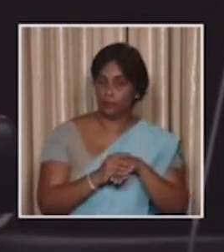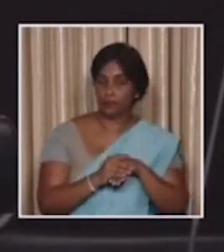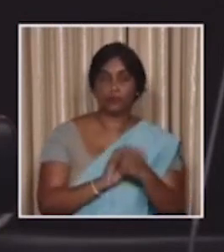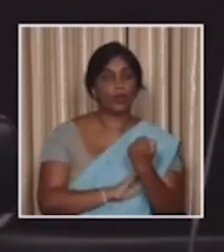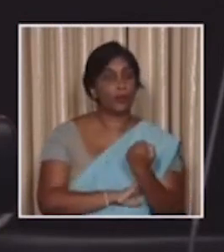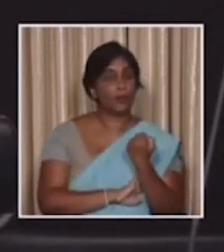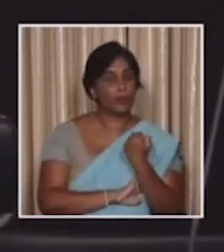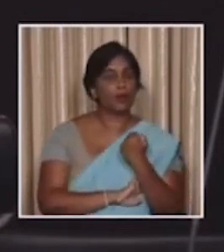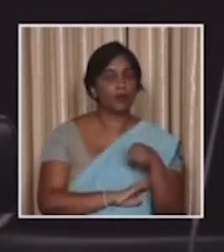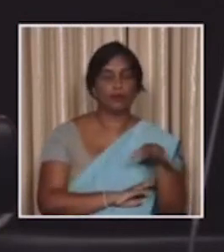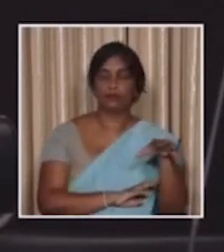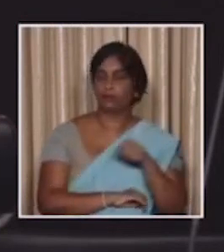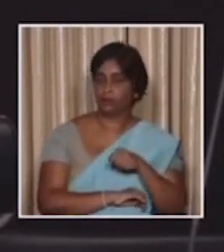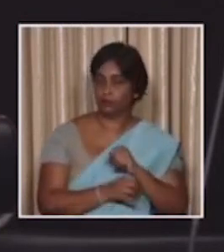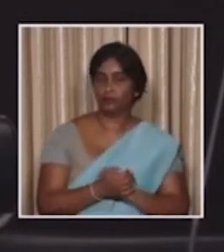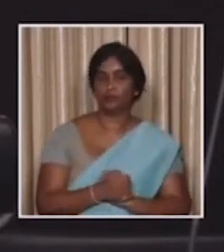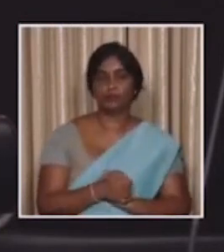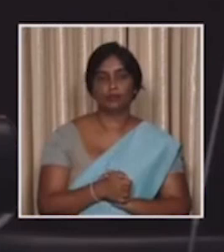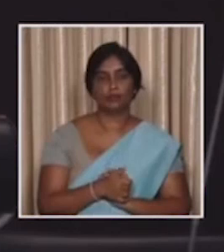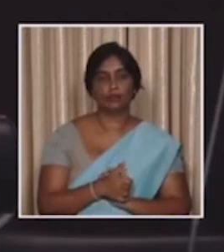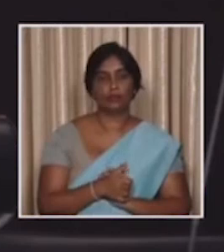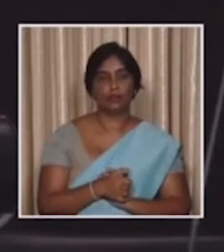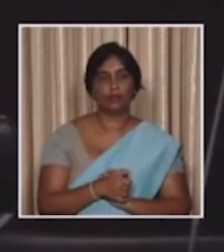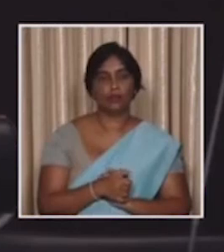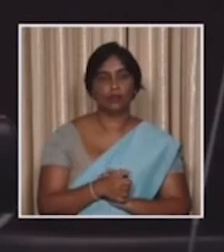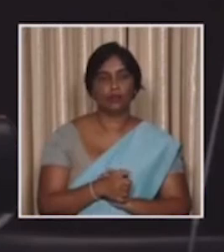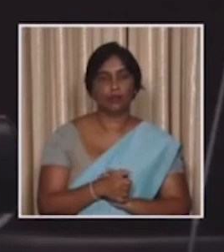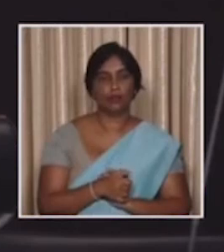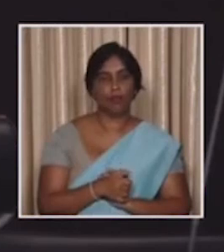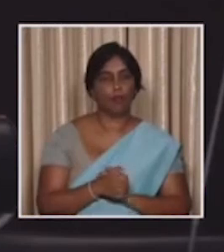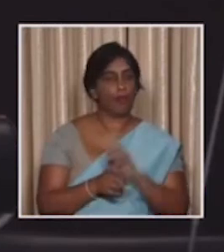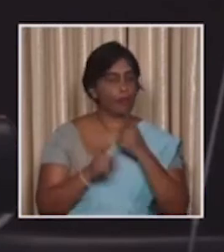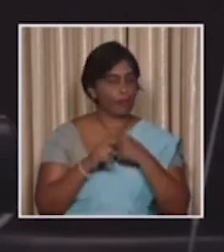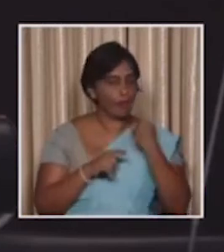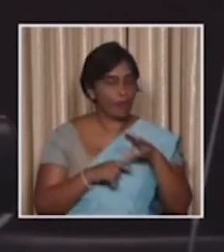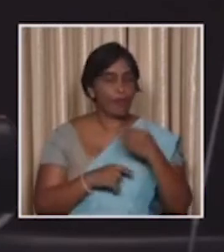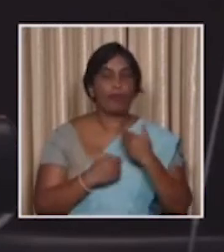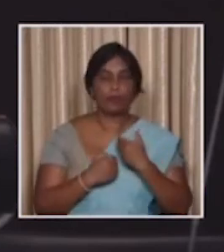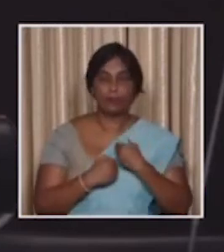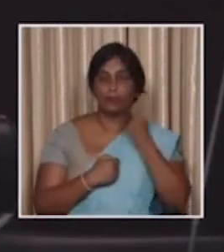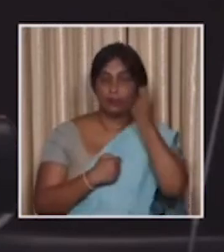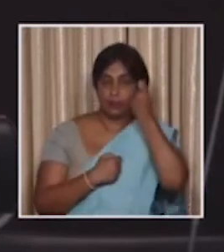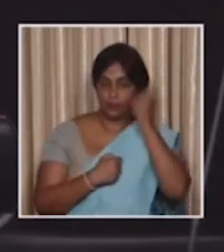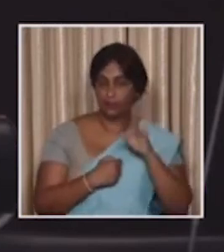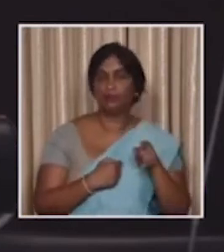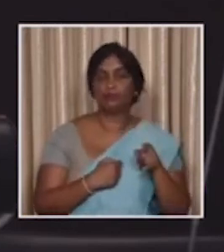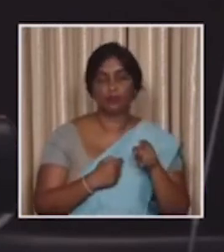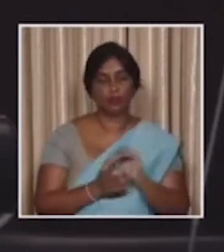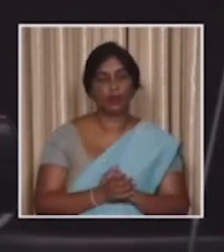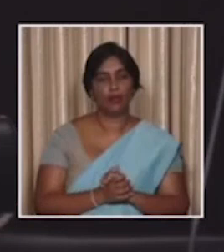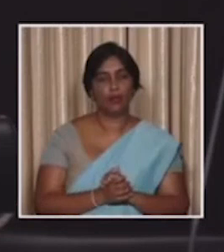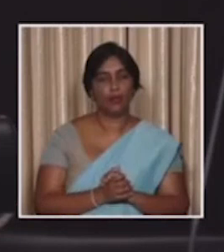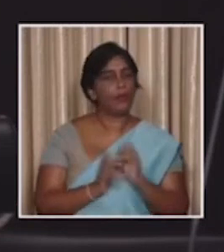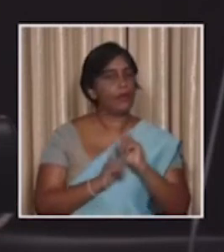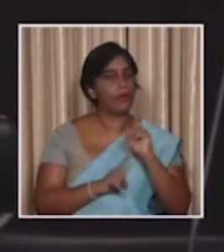மத்திய வங்கியின் முன்னாள் ஆளுநர் அஜித் நிவாத் கப்ரால், திரைசேரியின் செயலாளர் எஸ் ஆர் ஆடிகள, மத்திய வங்கியின்